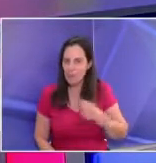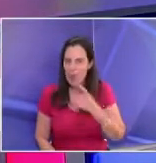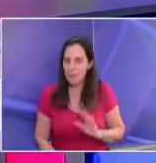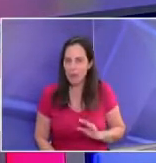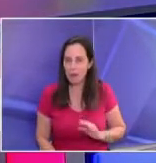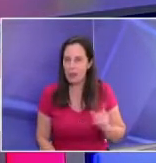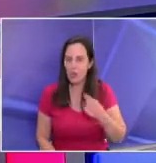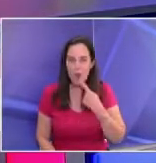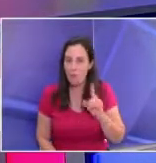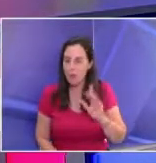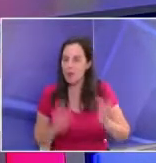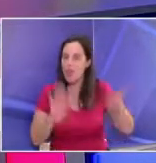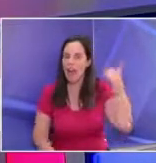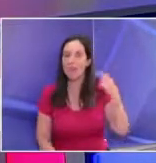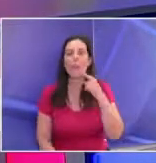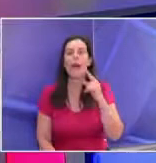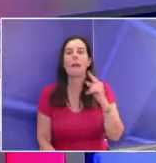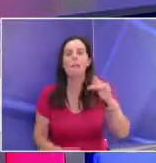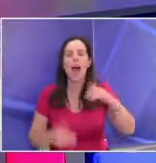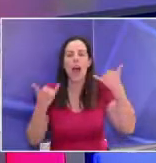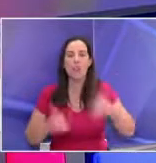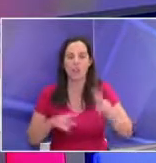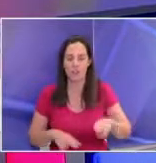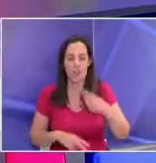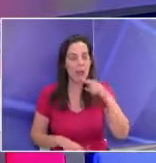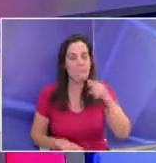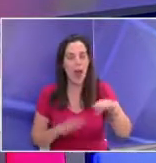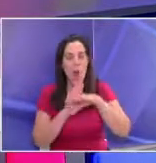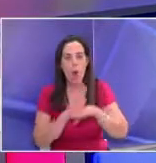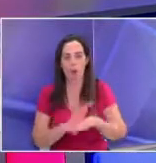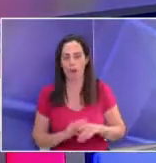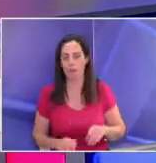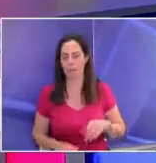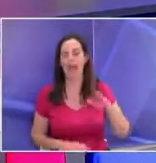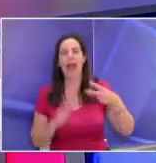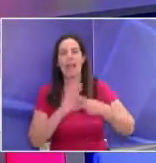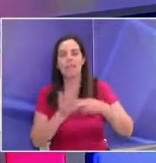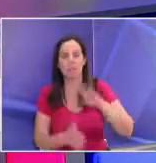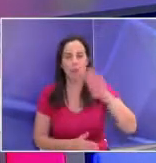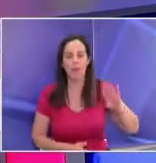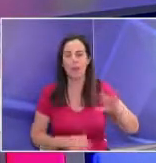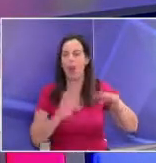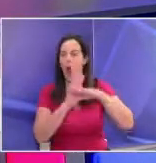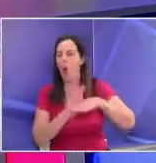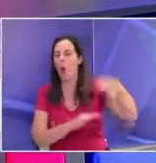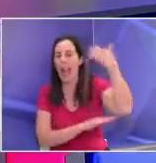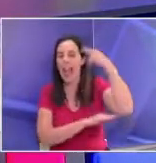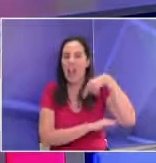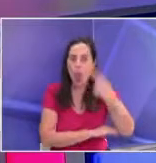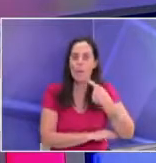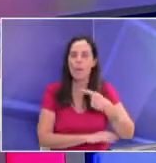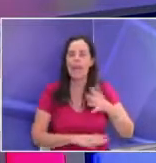שלה. היא לא דיברה כל כך על מה שהיה אז, דיברה על מה שקורה השנה. היא דיברה על החוקים שמעבירים, על המדיניות של נתניהו, על חוק הלאום, על הדרך